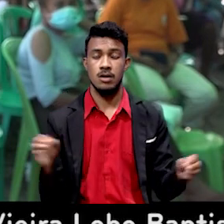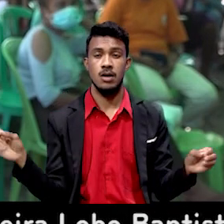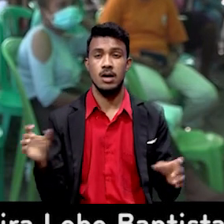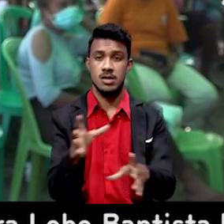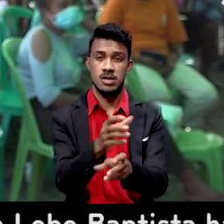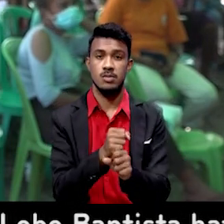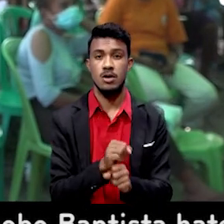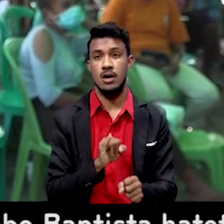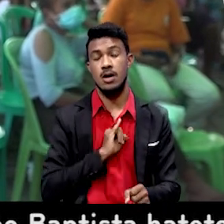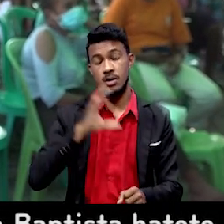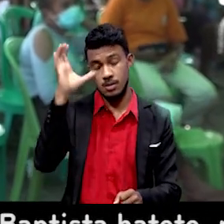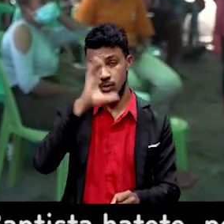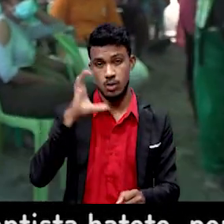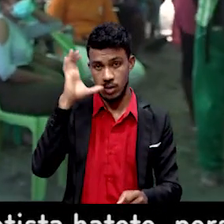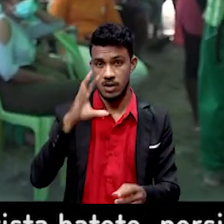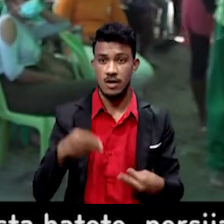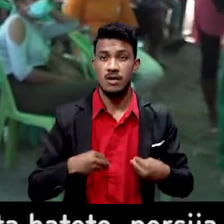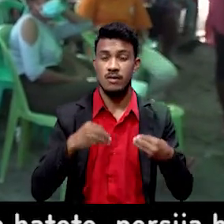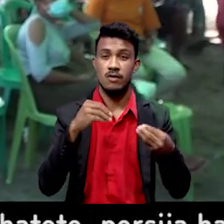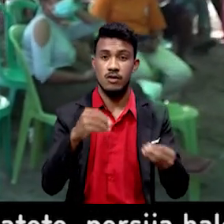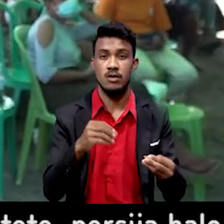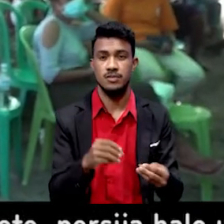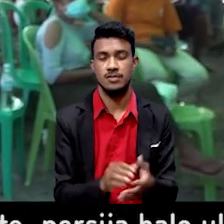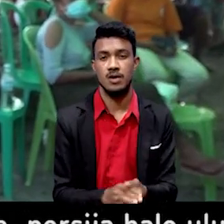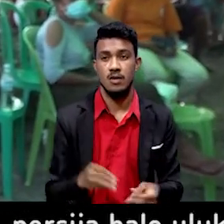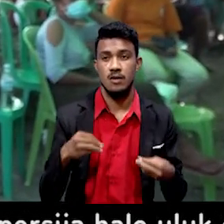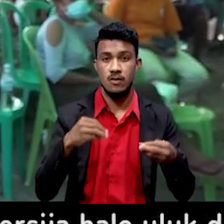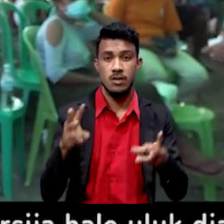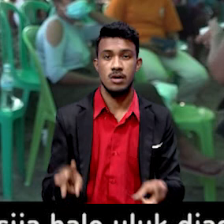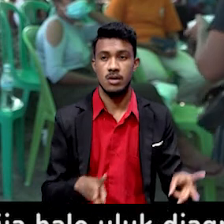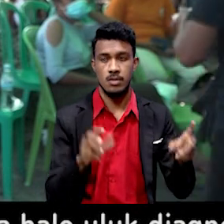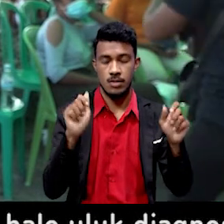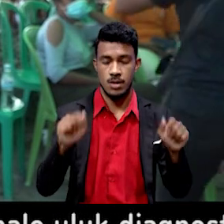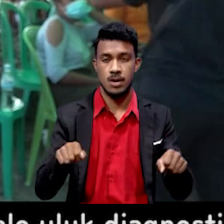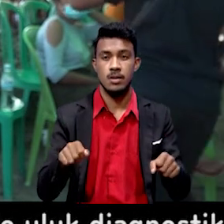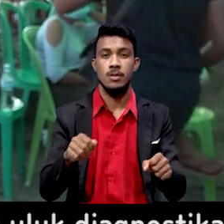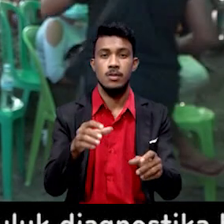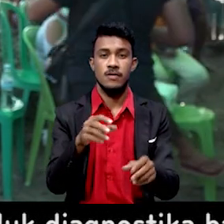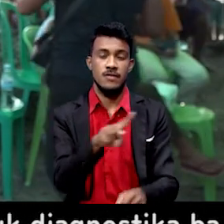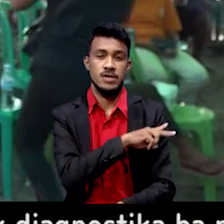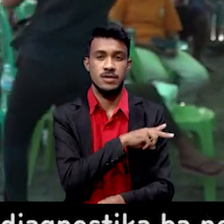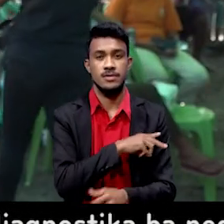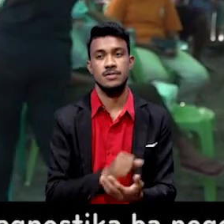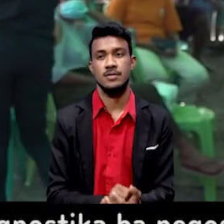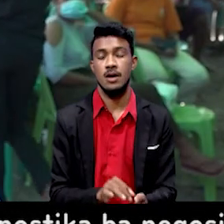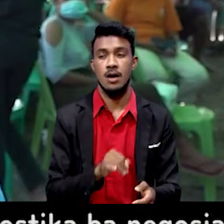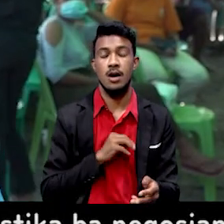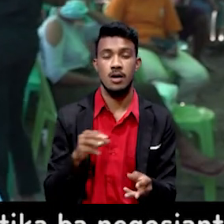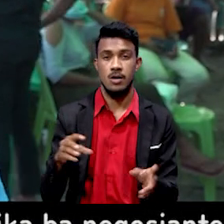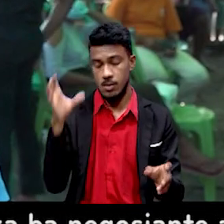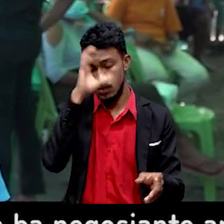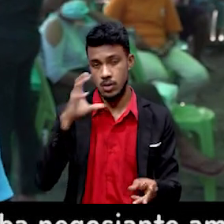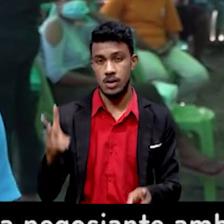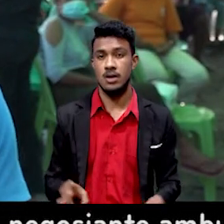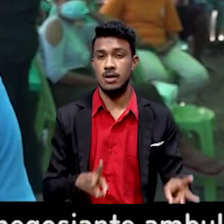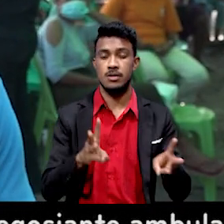hancap, hau buka hancap apa, hancap buka dalam lay para hau beli buka dalam para bel pasin, hau buka dalam para bel pasin, hau